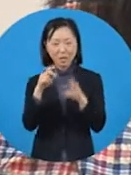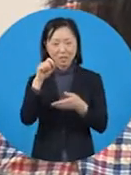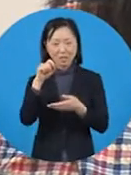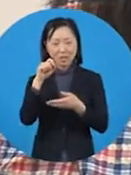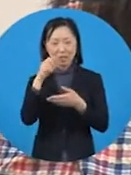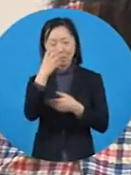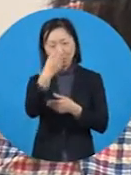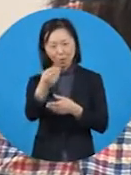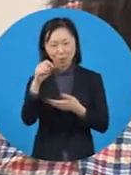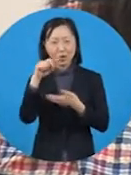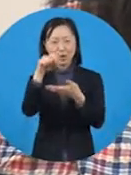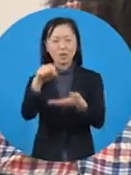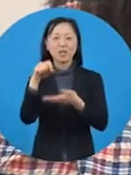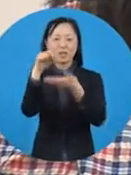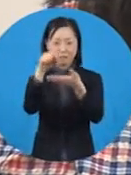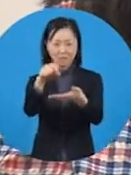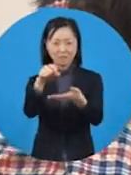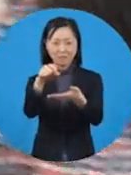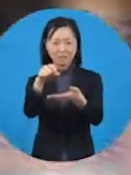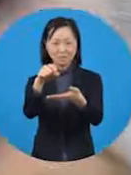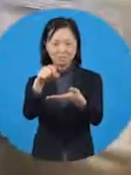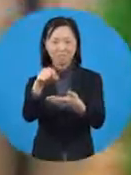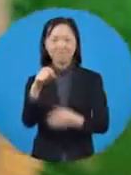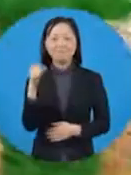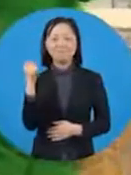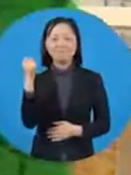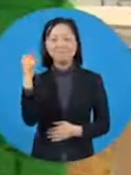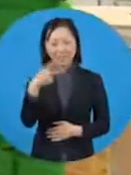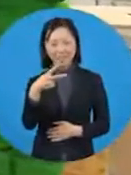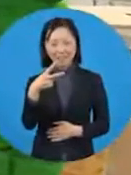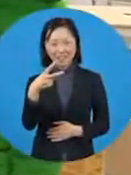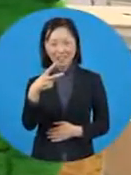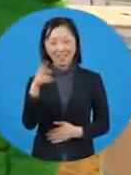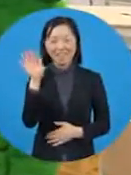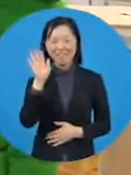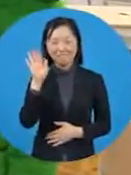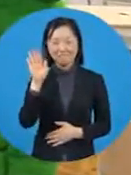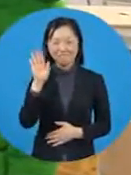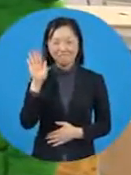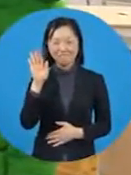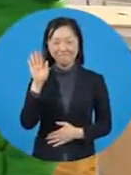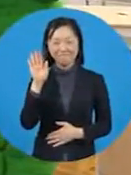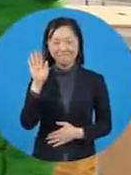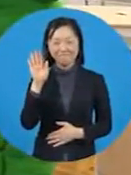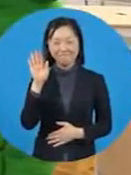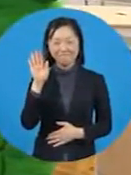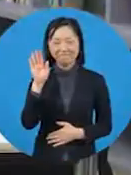んどんお届けしていきます。せーの、またねー。